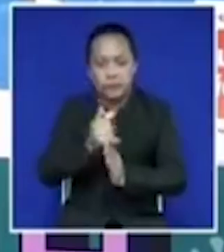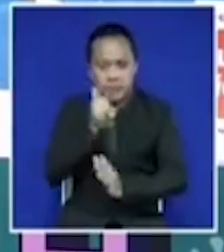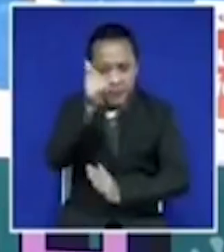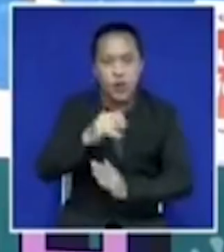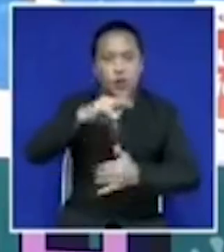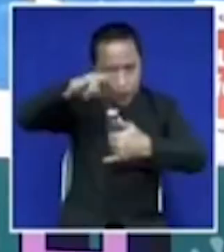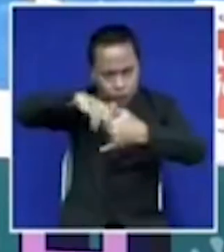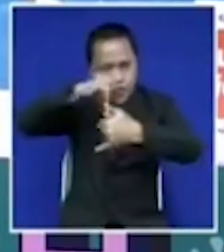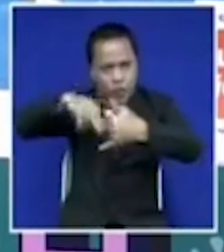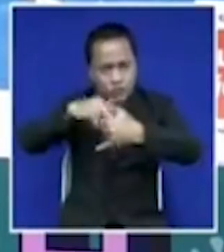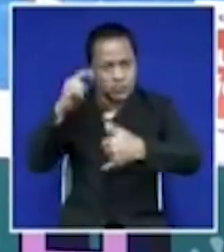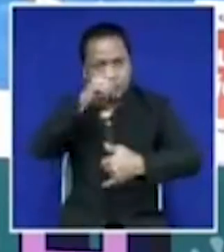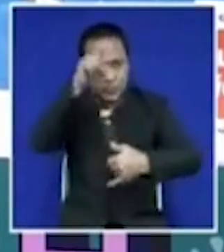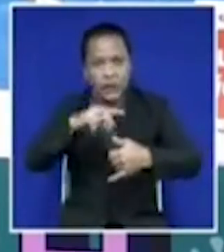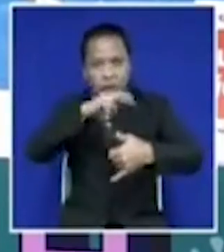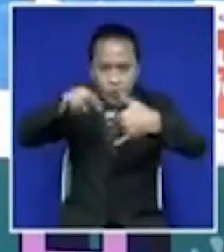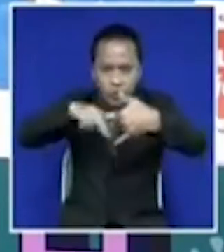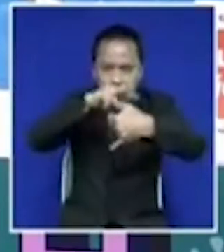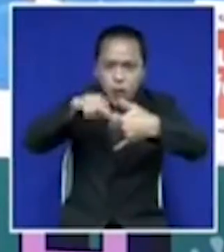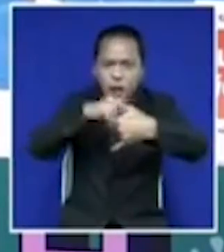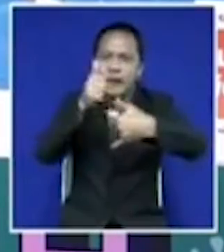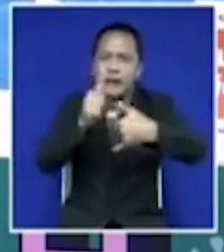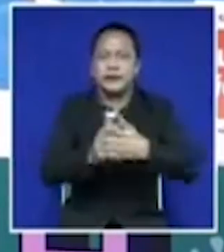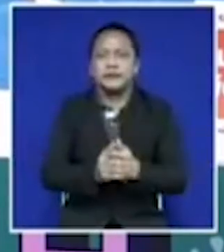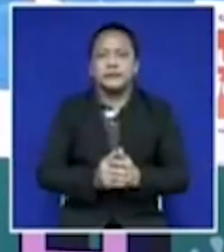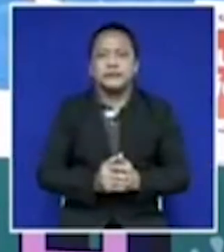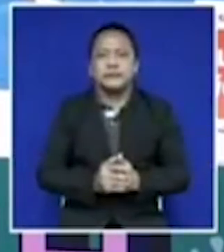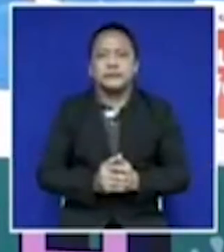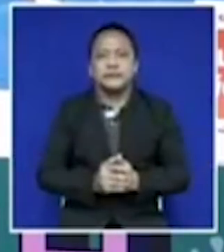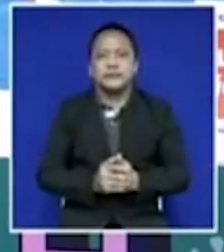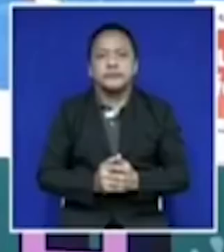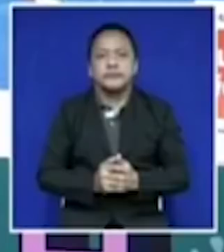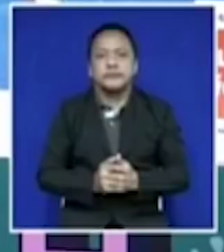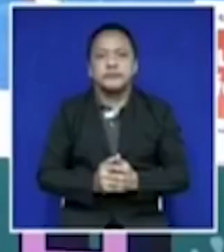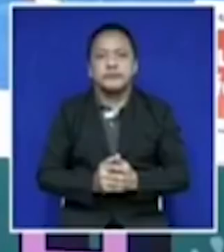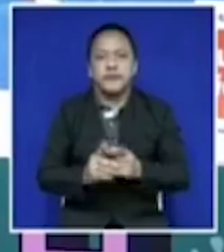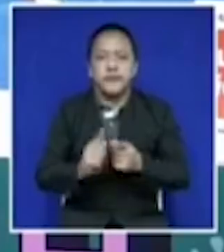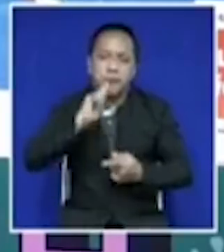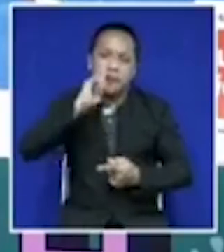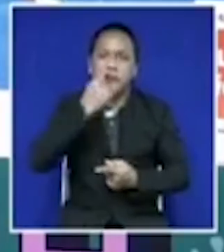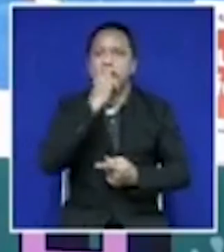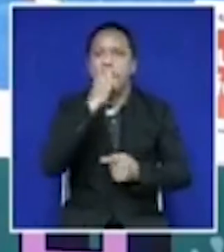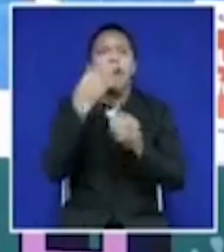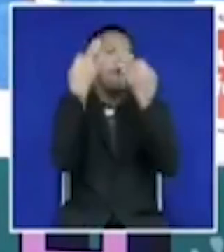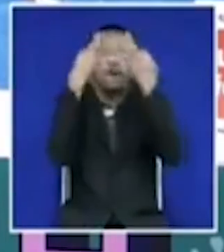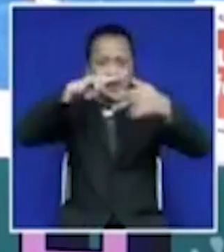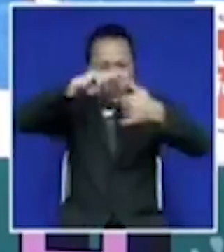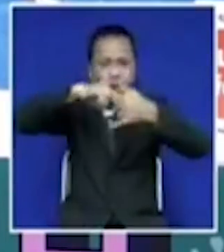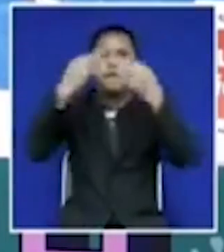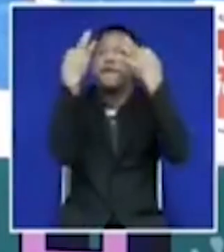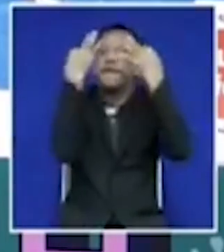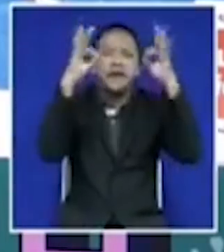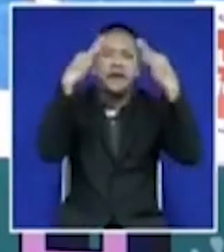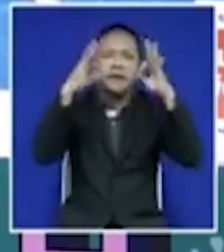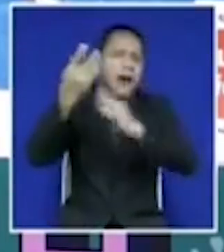เลยนะครับตอนนี้เรามีการตรวจวัดตรวจเรื่องของสารคัดหลั่งแบบฟรีเลยนะครับมี